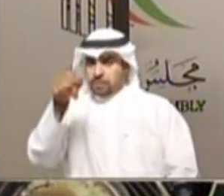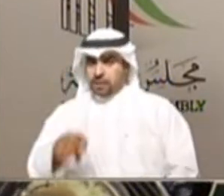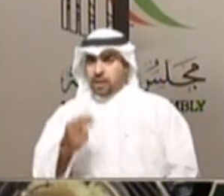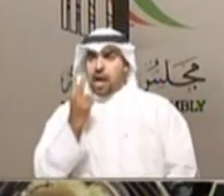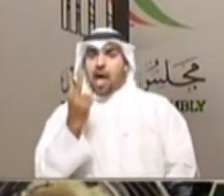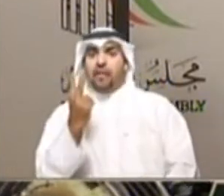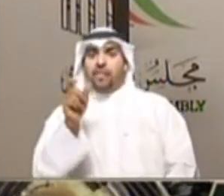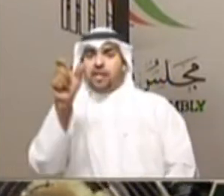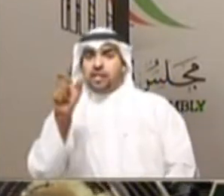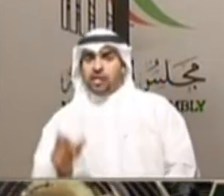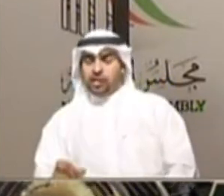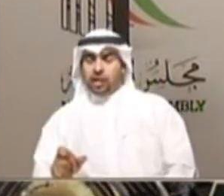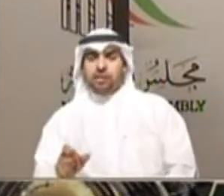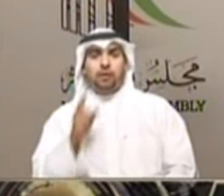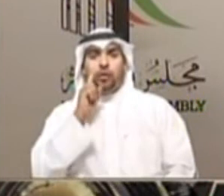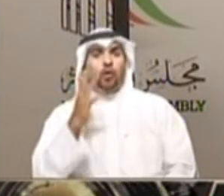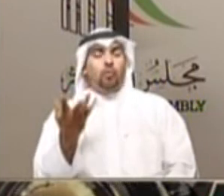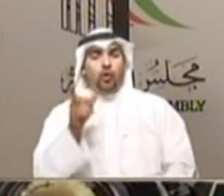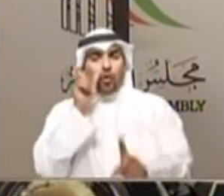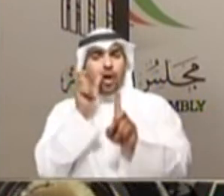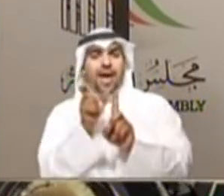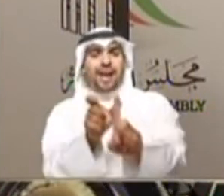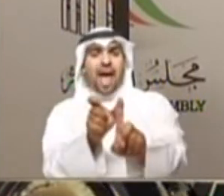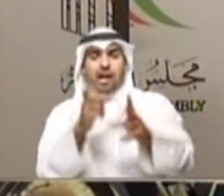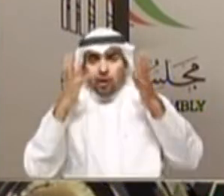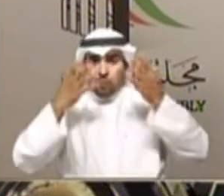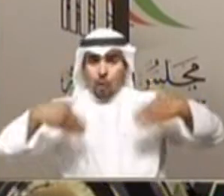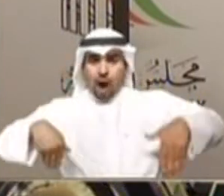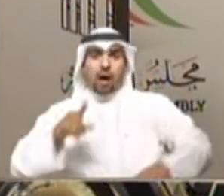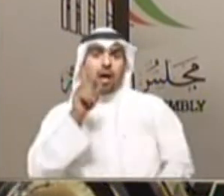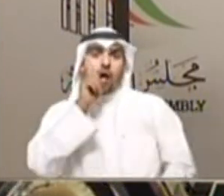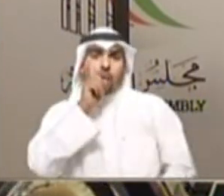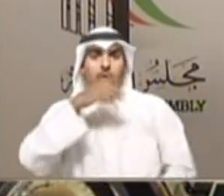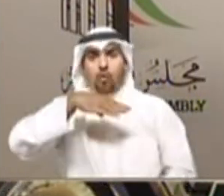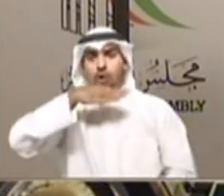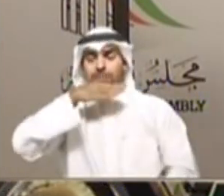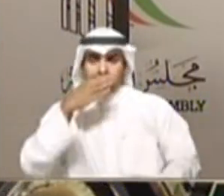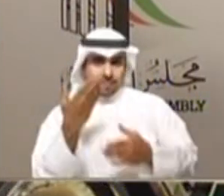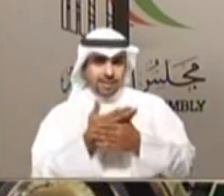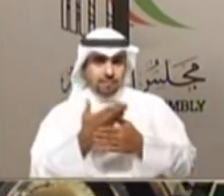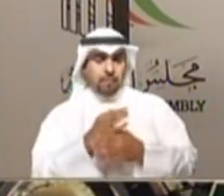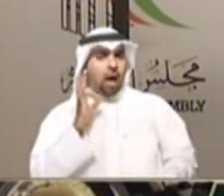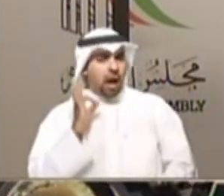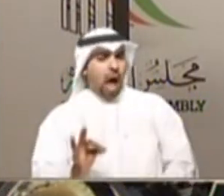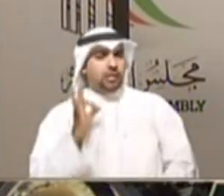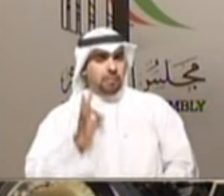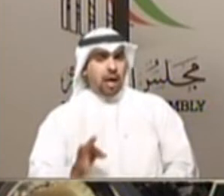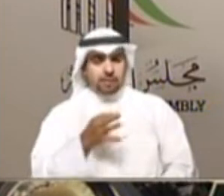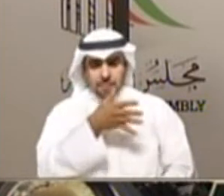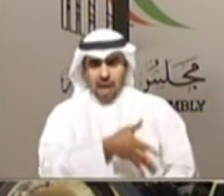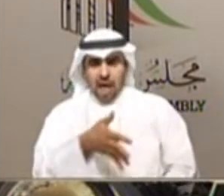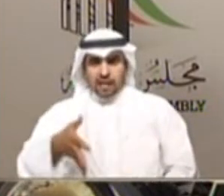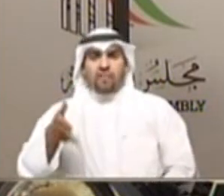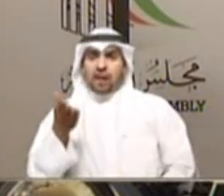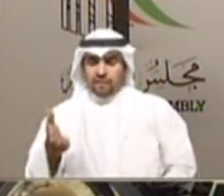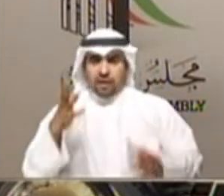من المكلفين بالرعاية الأب والأم، لأن هناك حالات بالفعل تستدعي أن هناك اثنين من المكلفين بالرعاية على هذا الشخص، وأنا